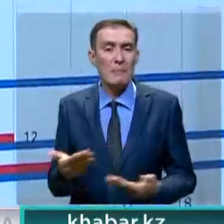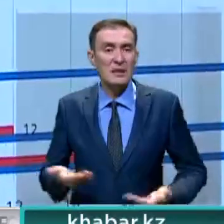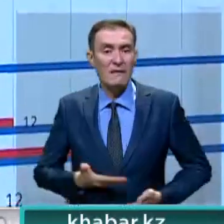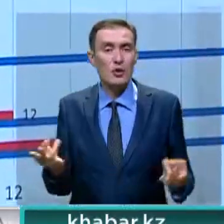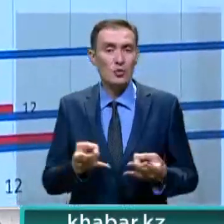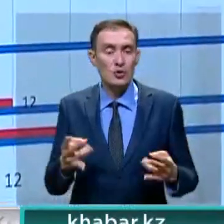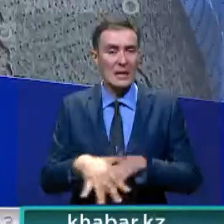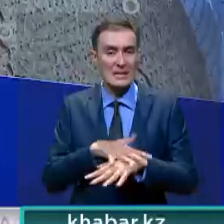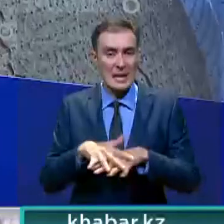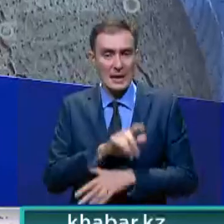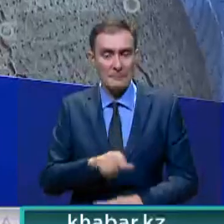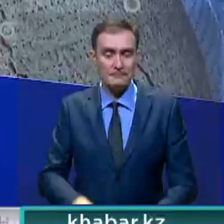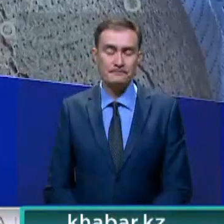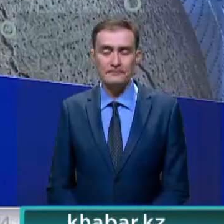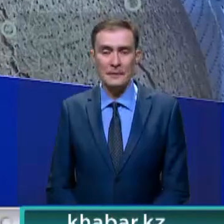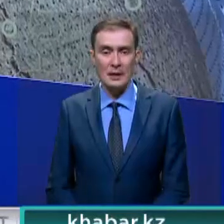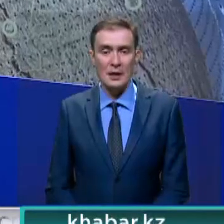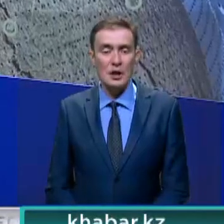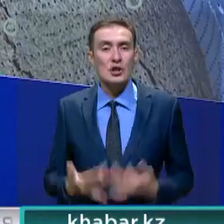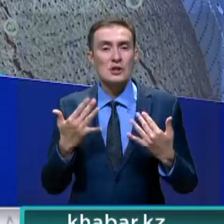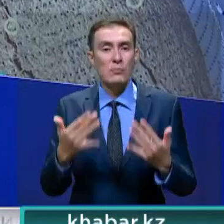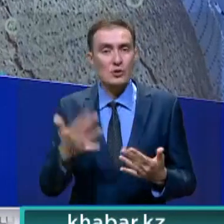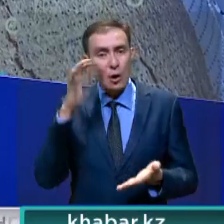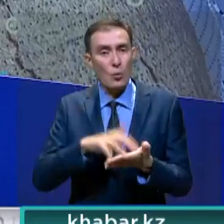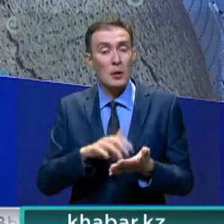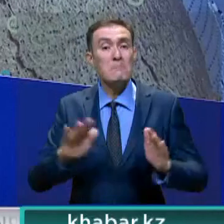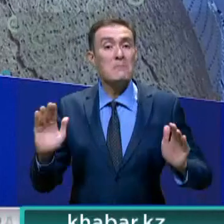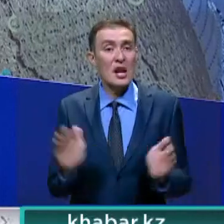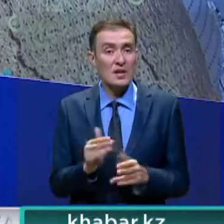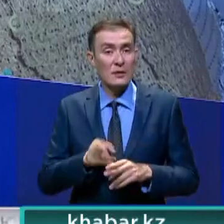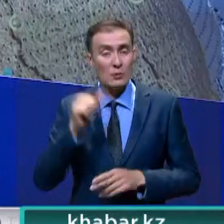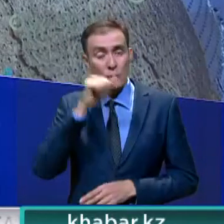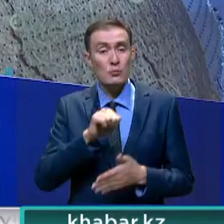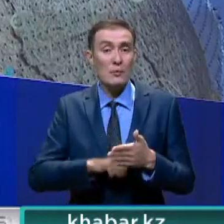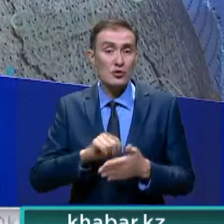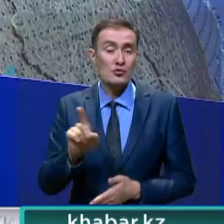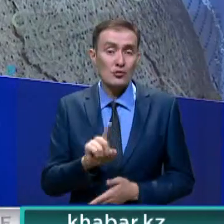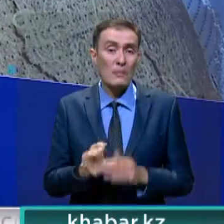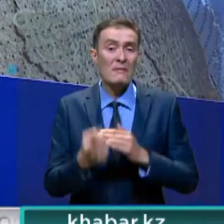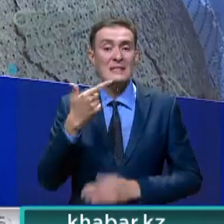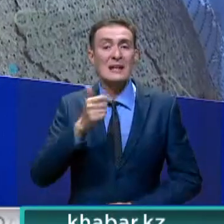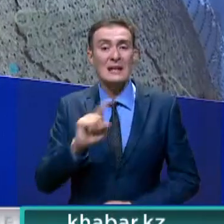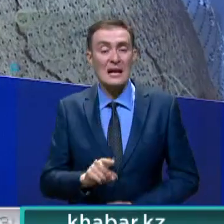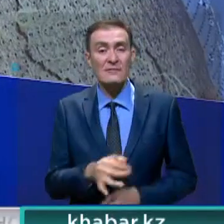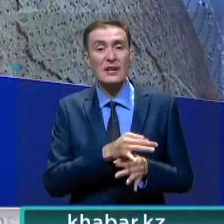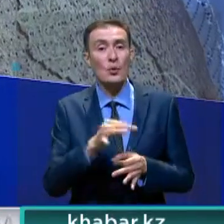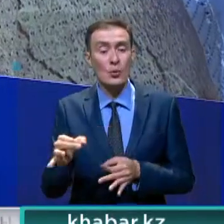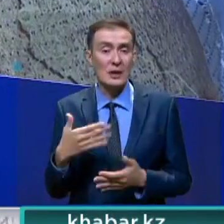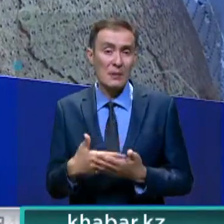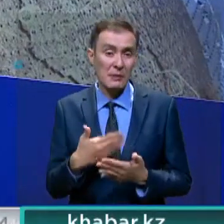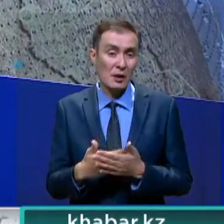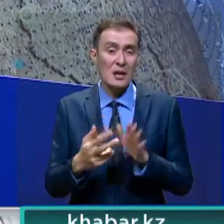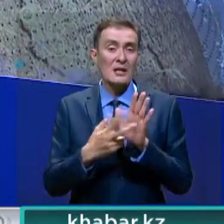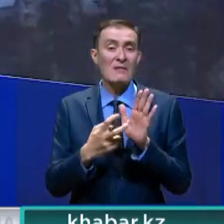населению. Тем временем спрос на уголь стал меньше в этом году. Это связано прежде всего с появлением газа в ряде регионов. К